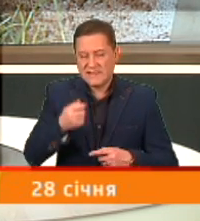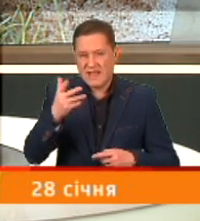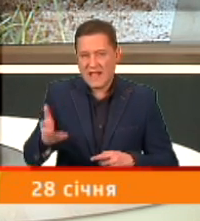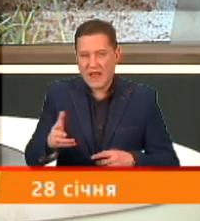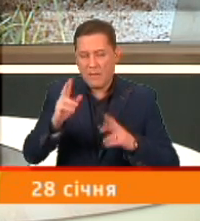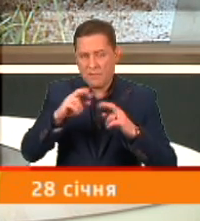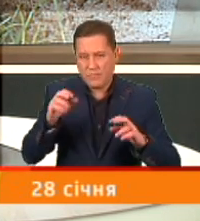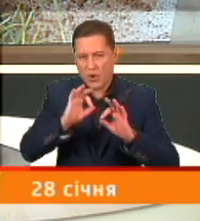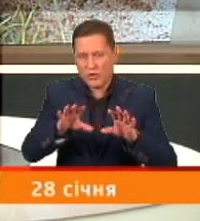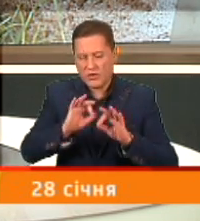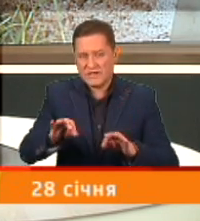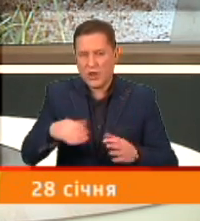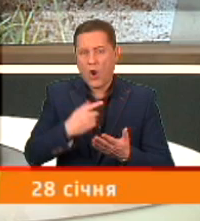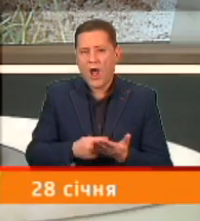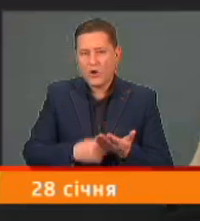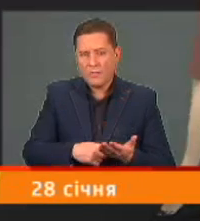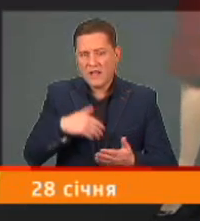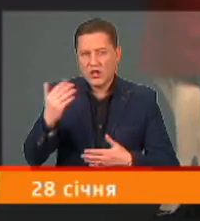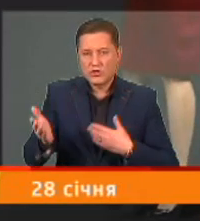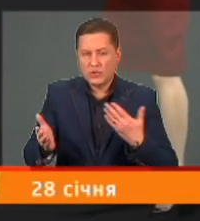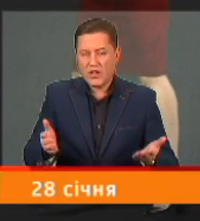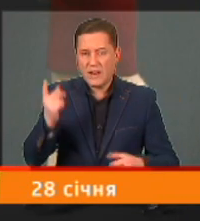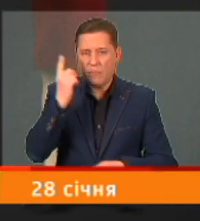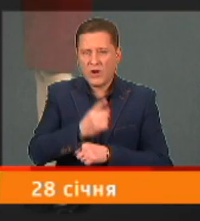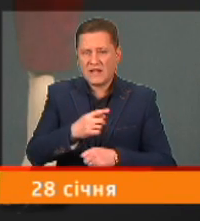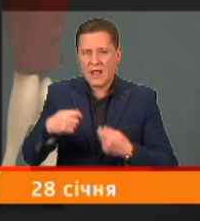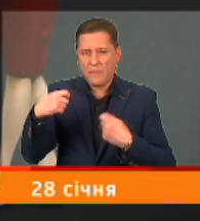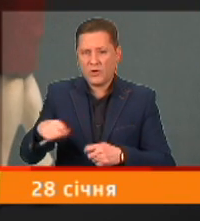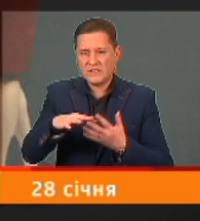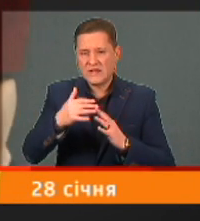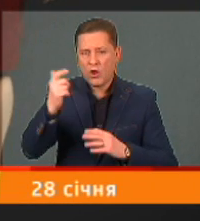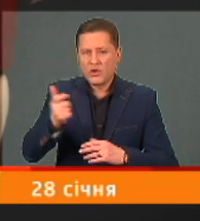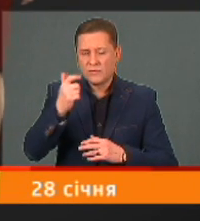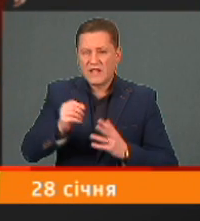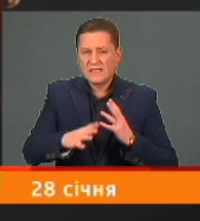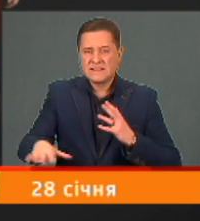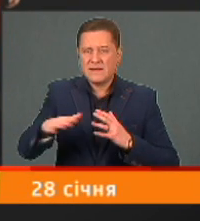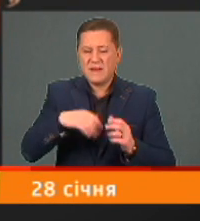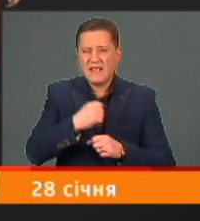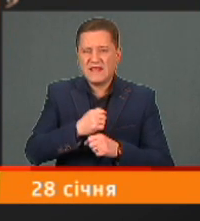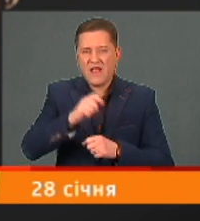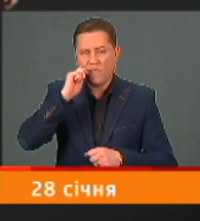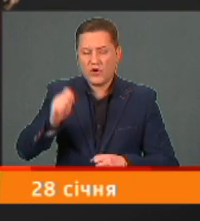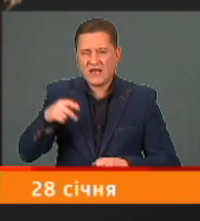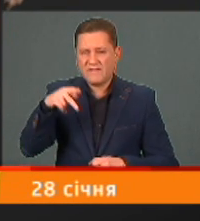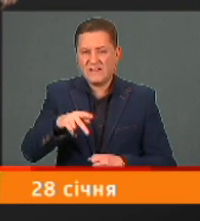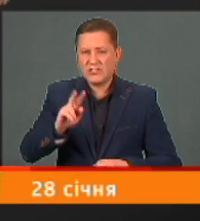проаналізує аргументи сторін. Мораторій на продаж сільськогосподарської землі діє в Україні з 2002